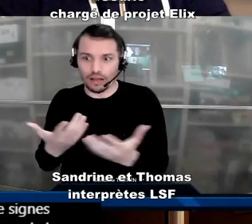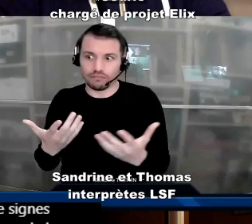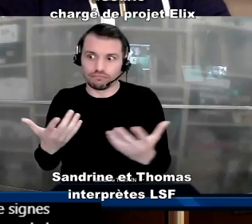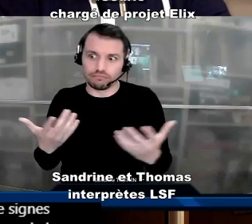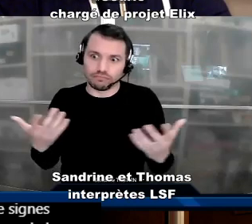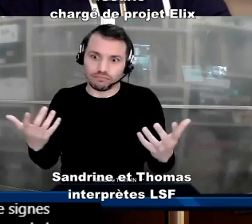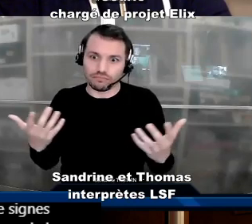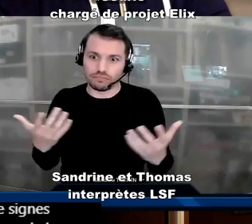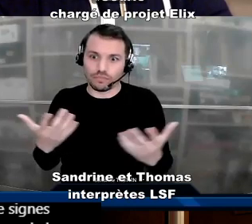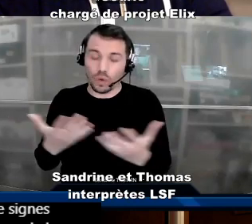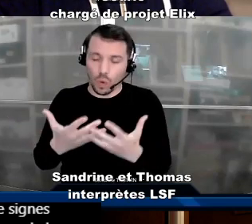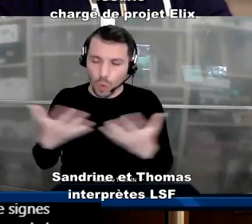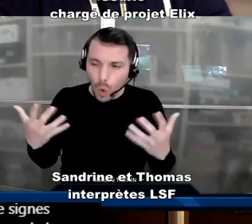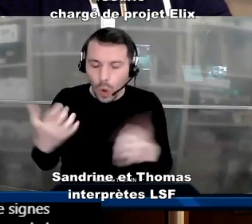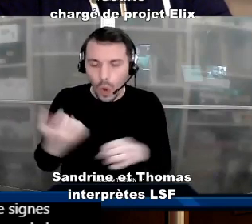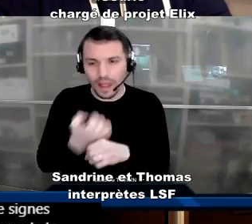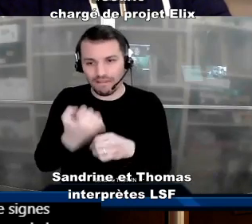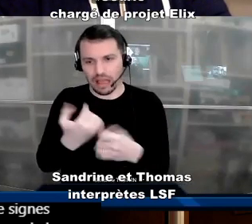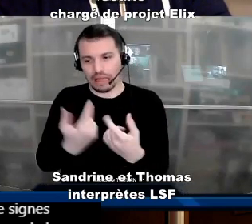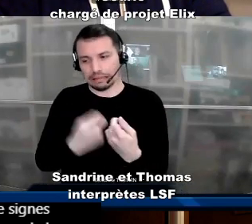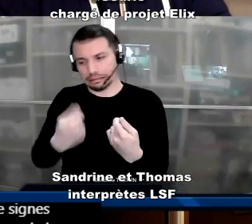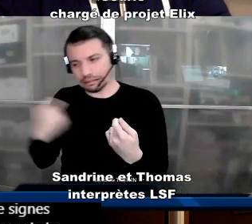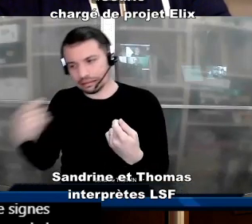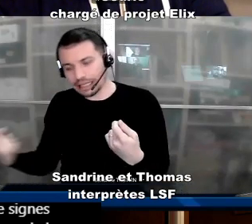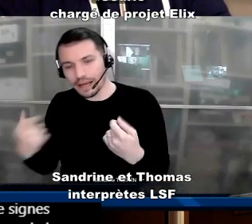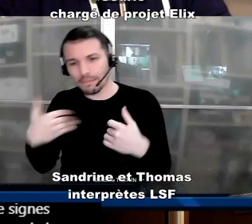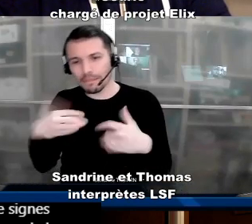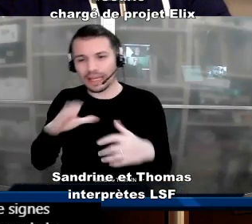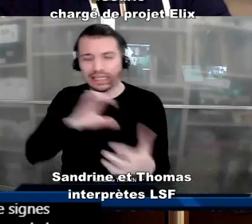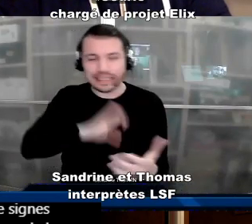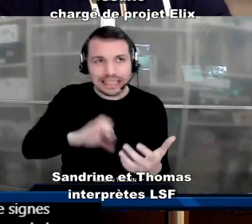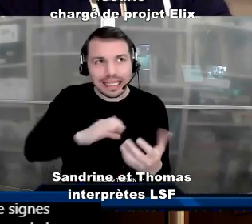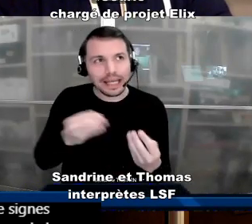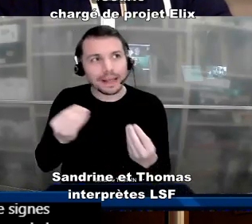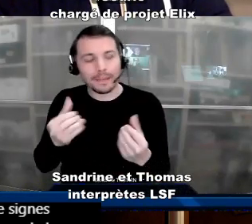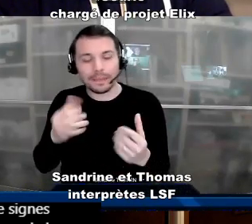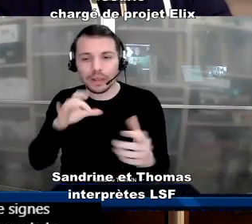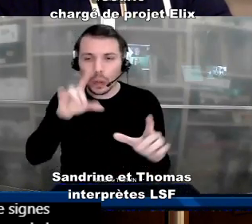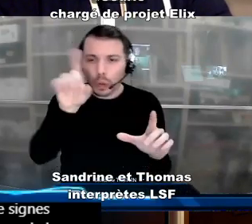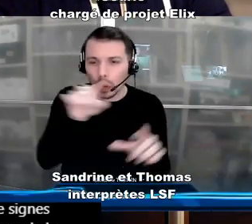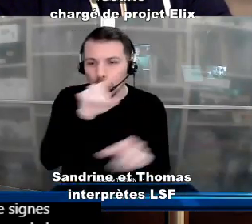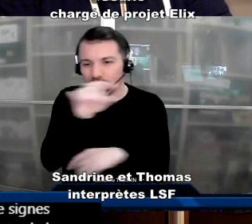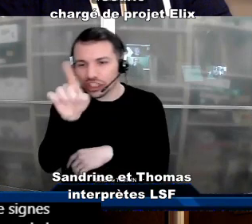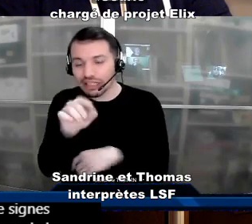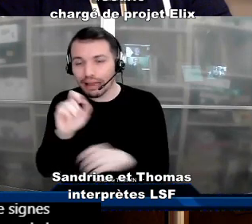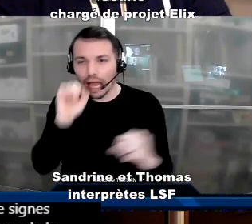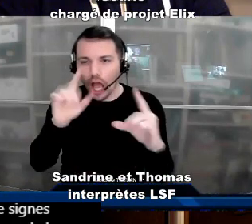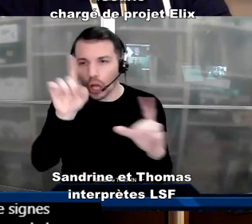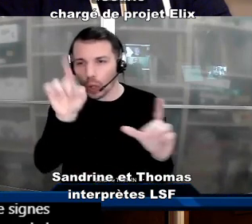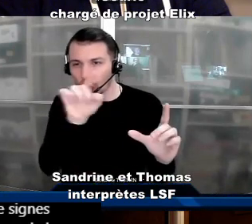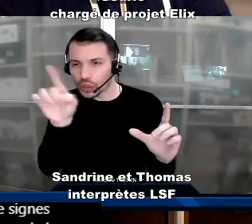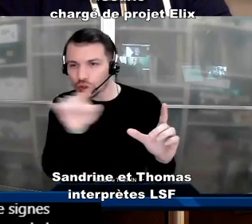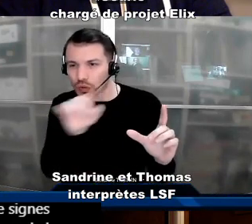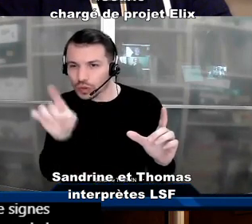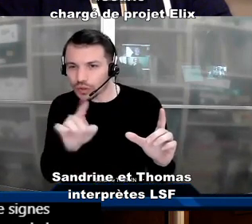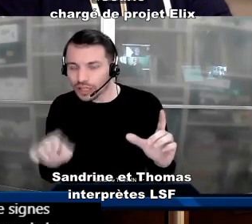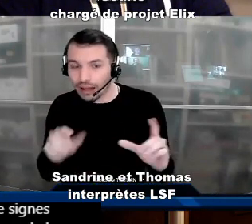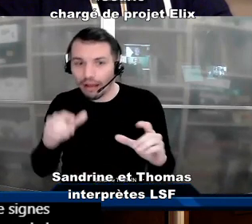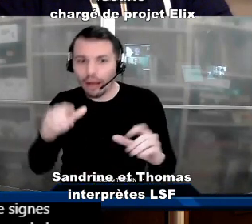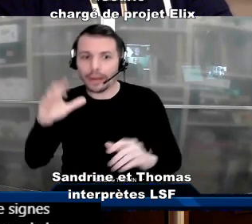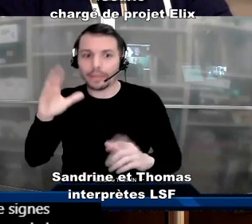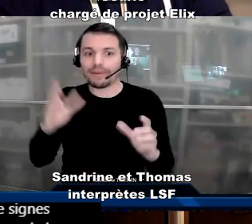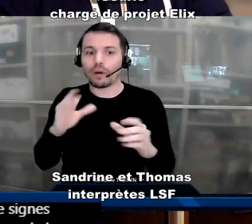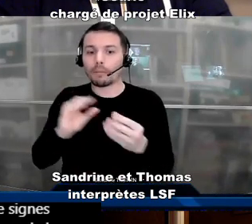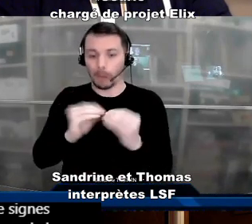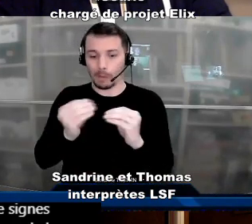est un travail qui est long, mais en tout cas pour tenter de corriger le maximum d'erreurs. Alors il y a des moments, c'est des erreurs de